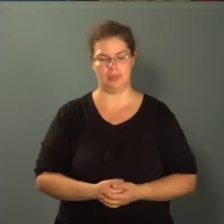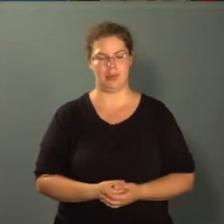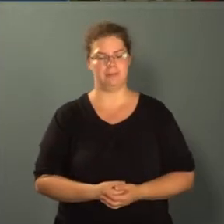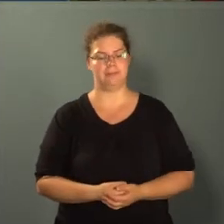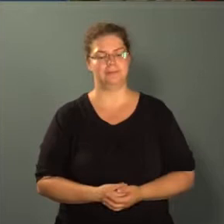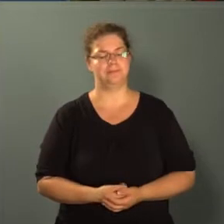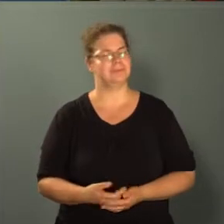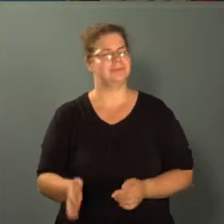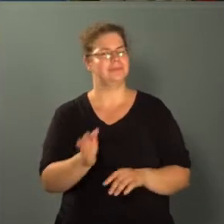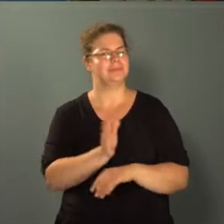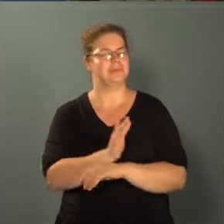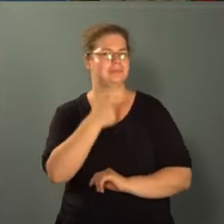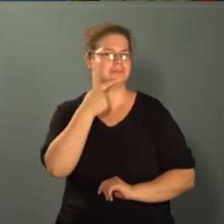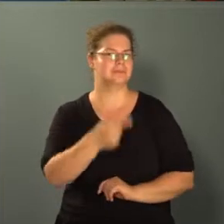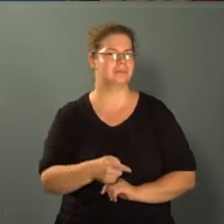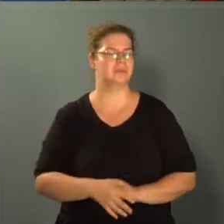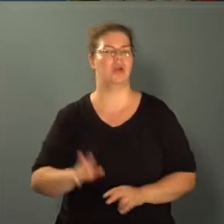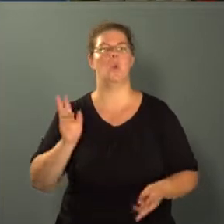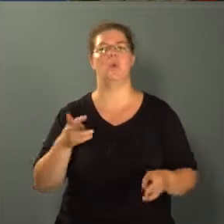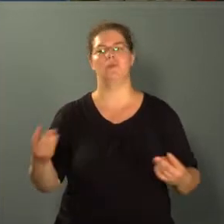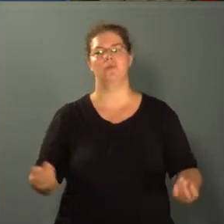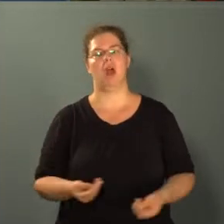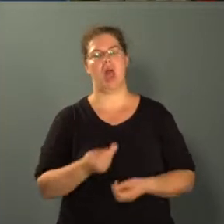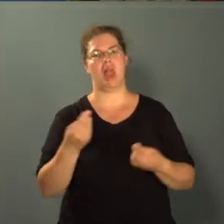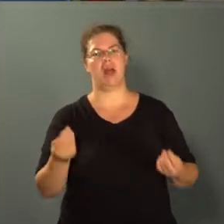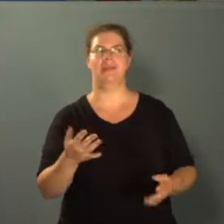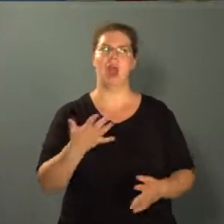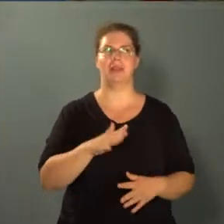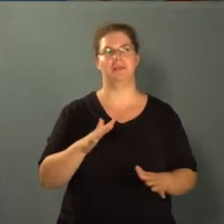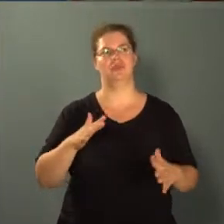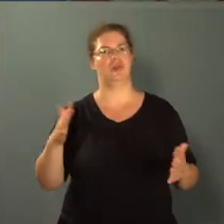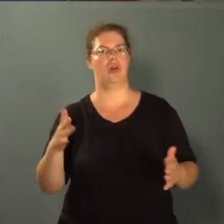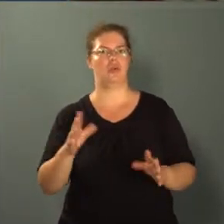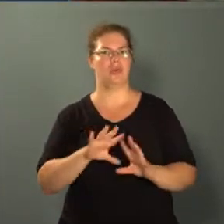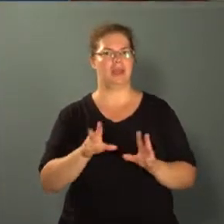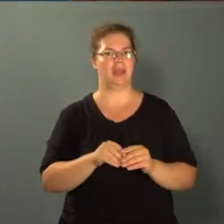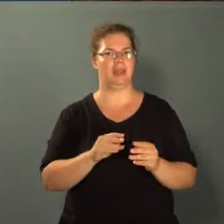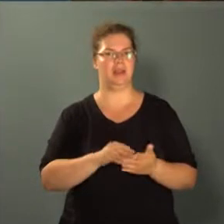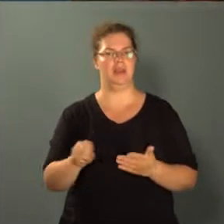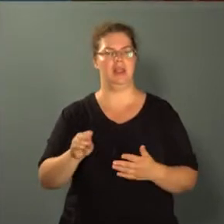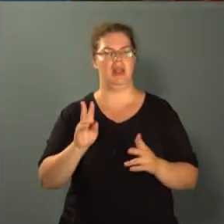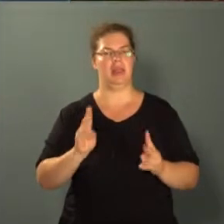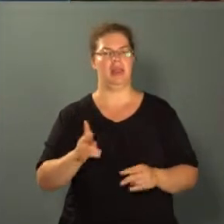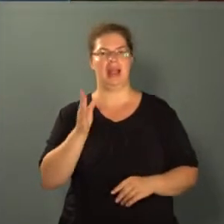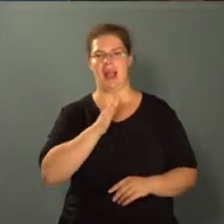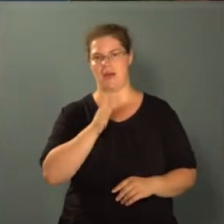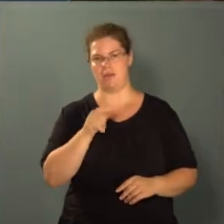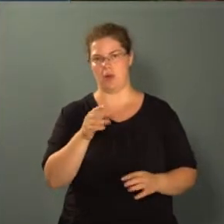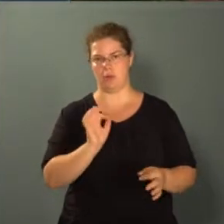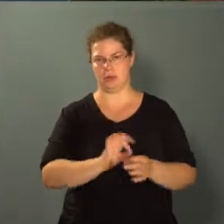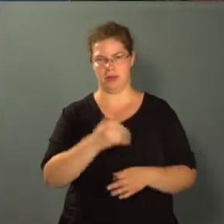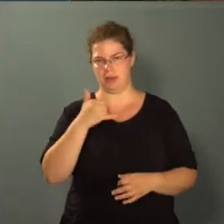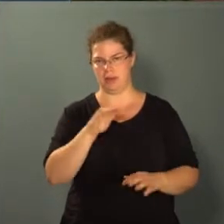meg. Az előbb elhangzott, hogy valamilyen, ha nem is nagy összeget, de fizetni kell áfa ügyben